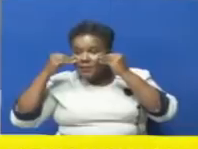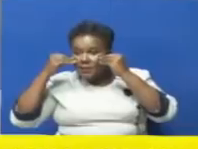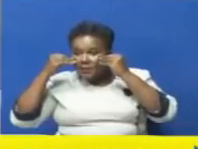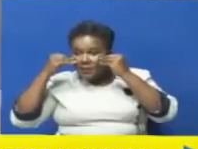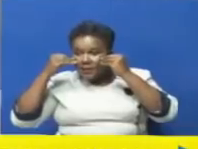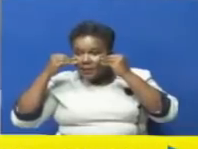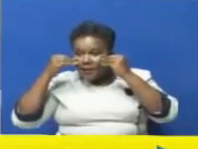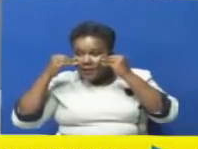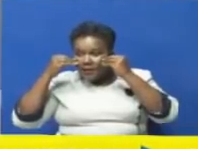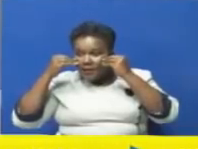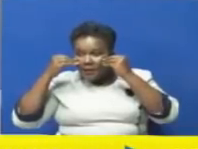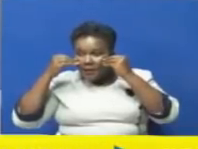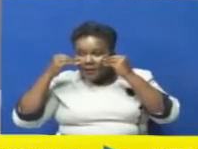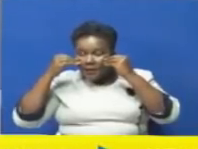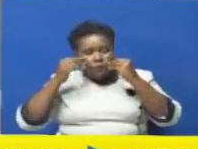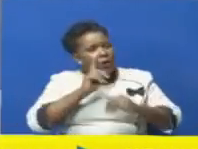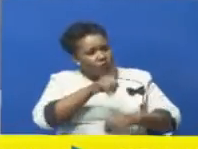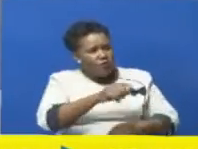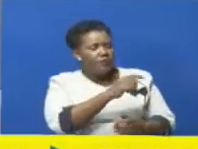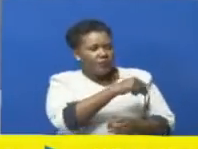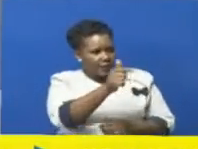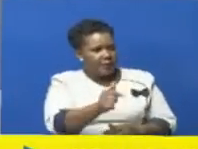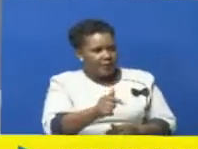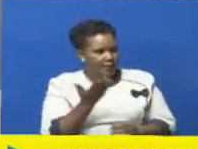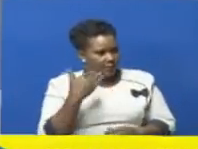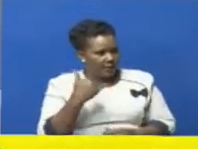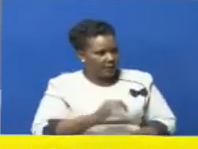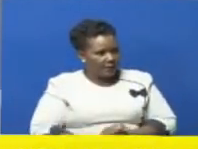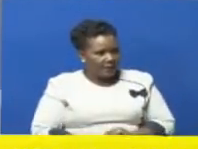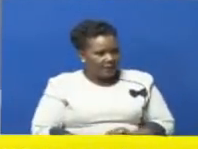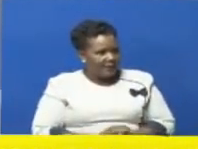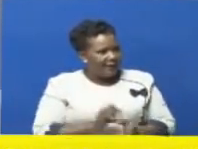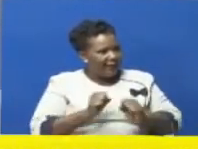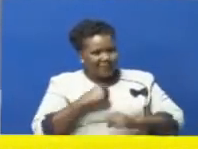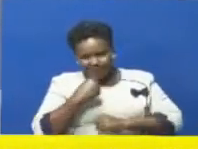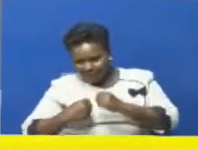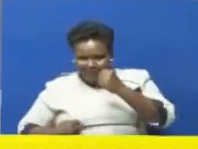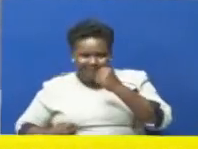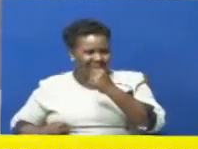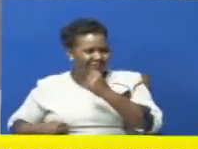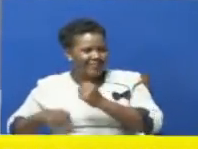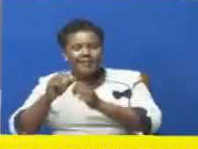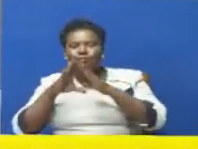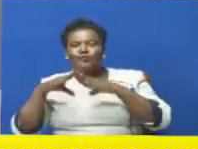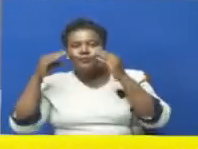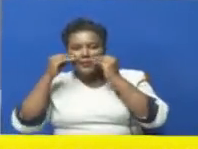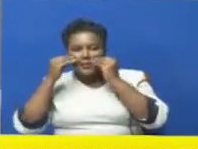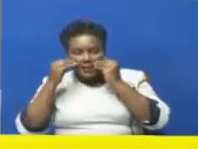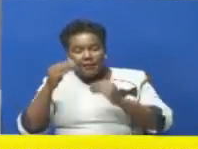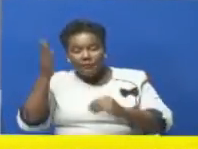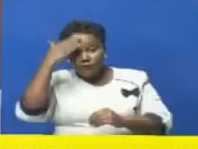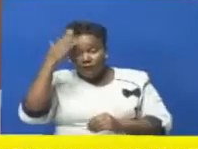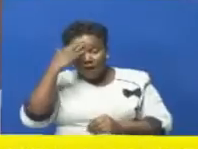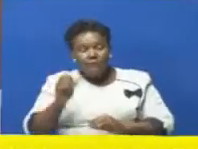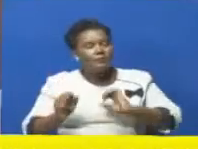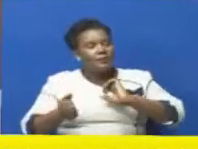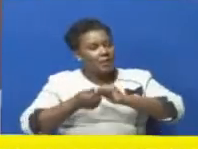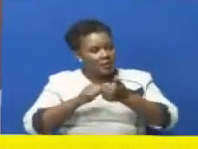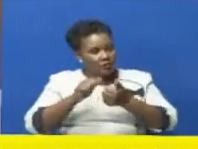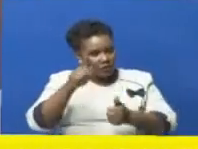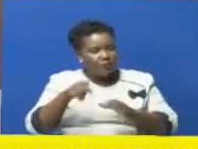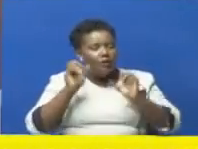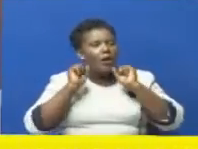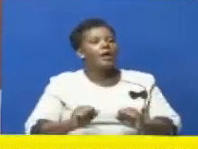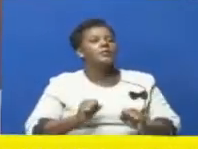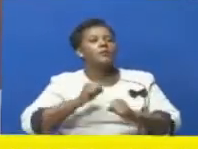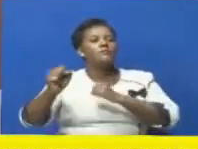Tanzania? Kuna Mtanzania ambaye hajui? Kwa hiyo kimsingi ni kwamba hili tatizo lipo, lazima tukubaliane, tukabiliane nalo. Pamoja